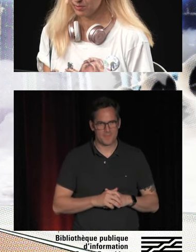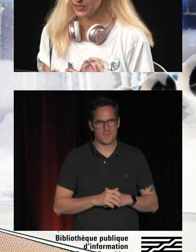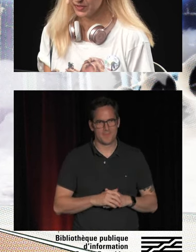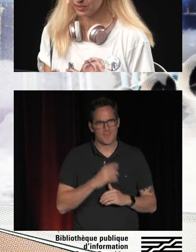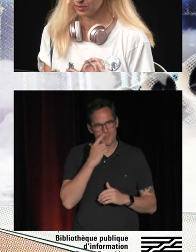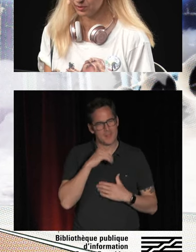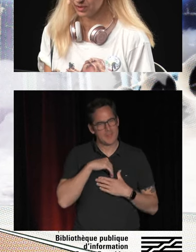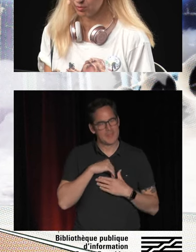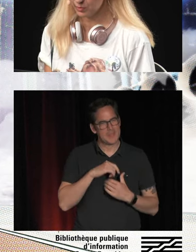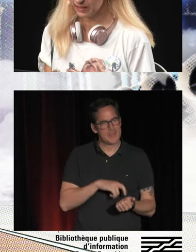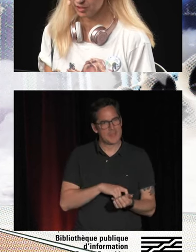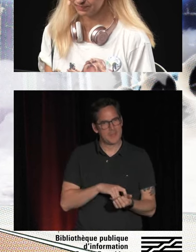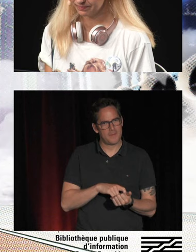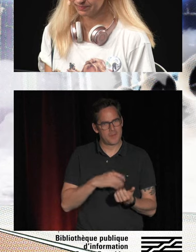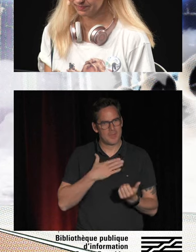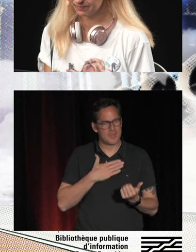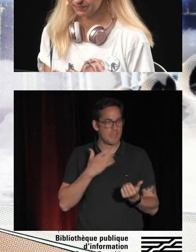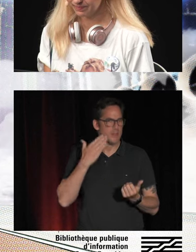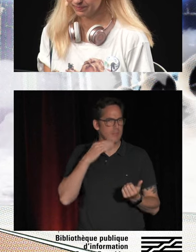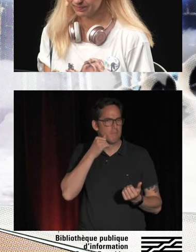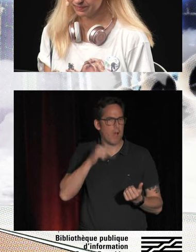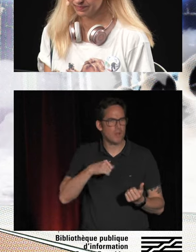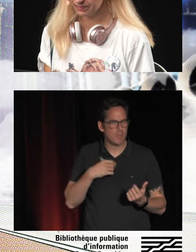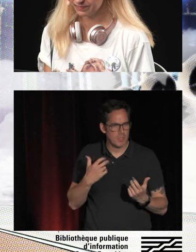on sent la nervosité de la joueuse belge.